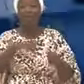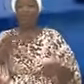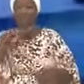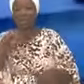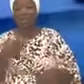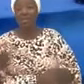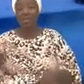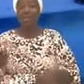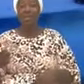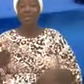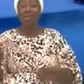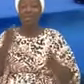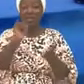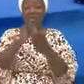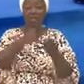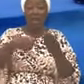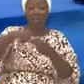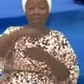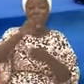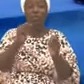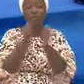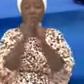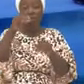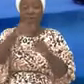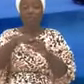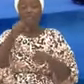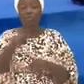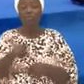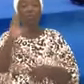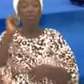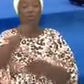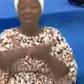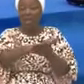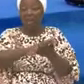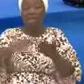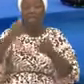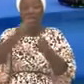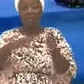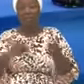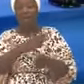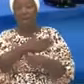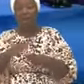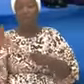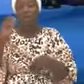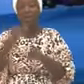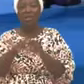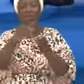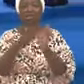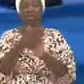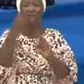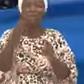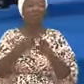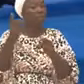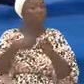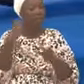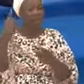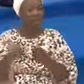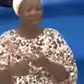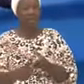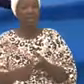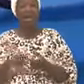soleil autour de toi il va tout purifier au nom de jésus ensuite